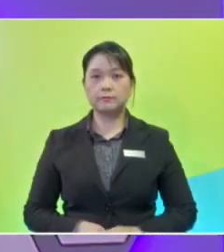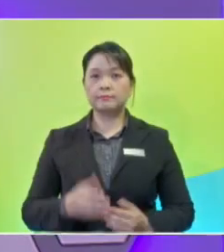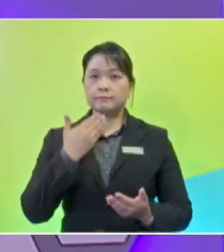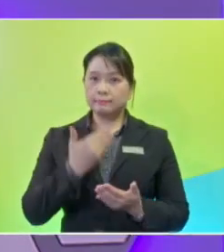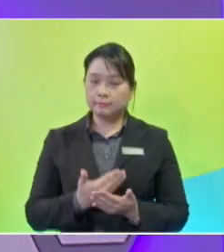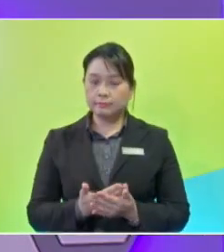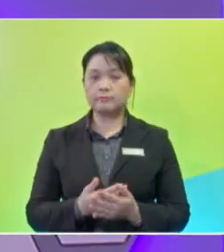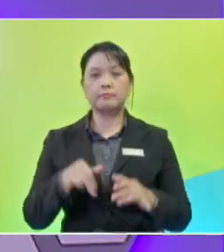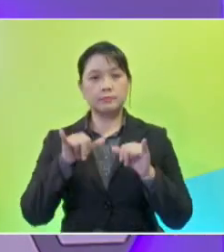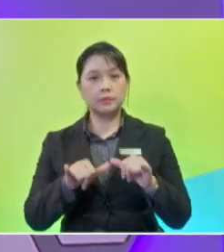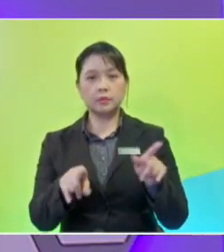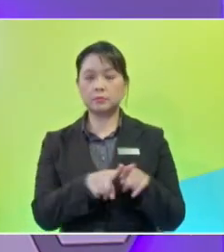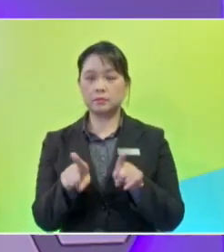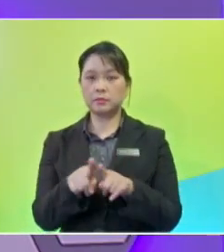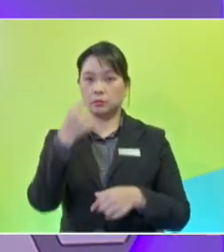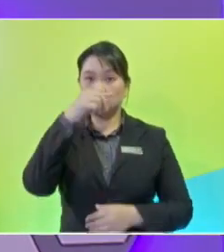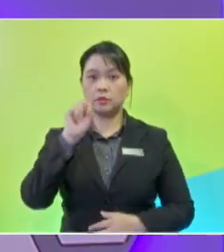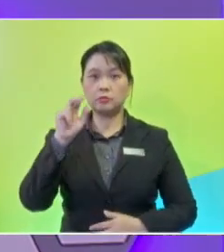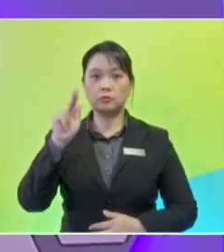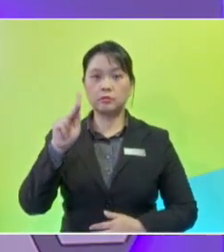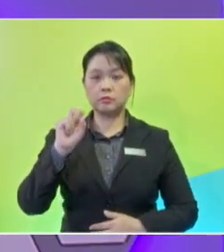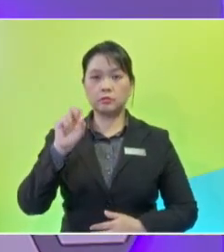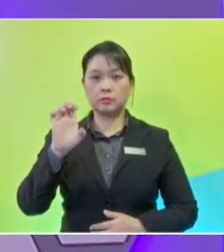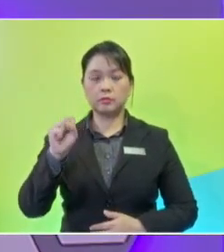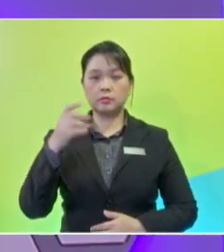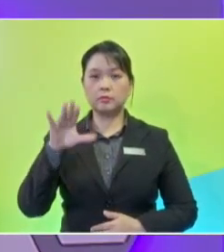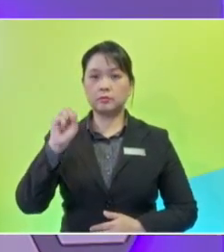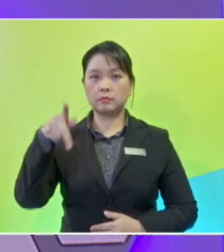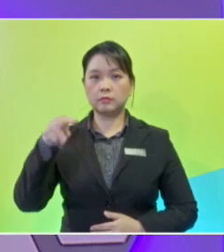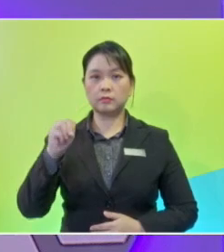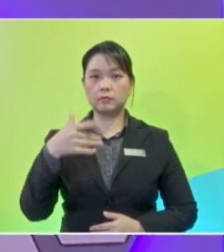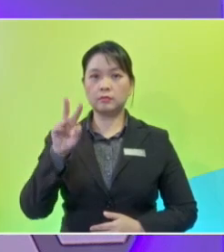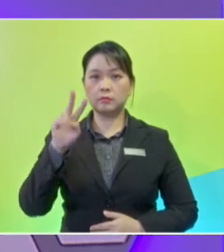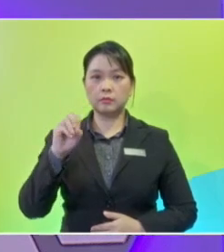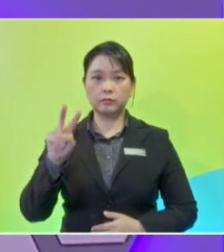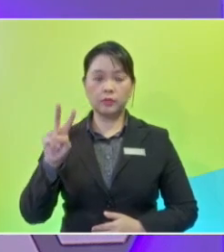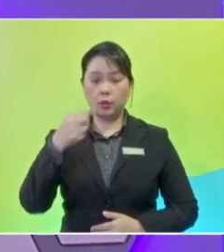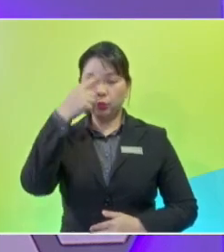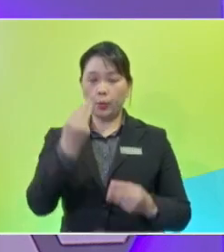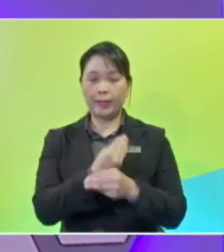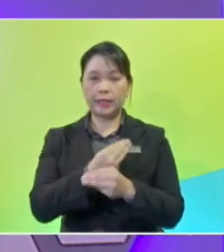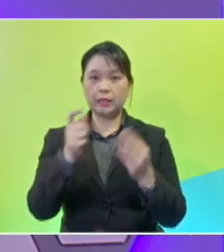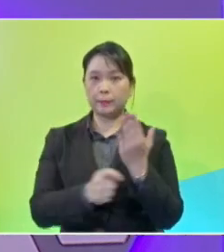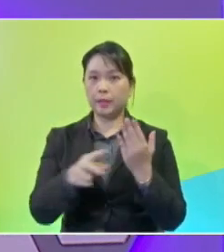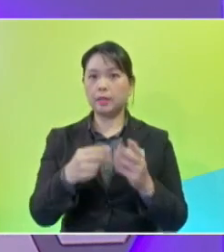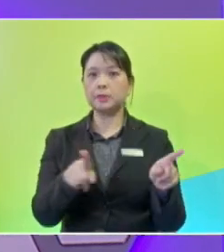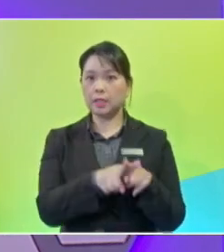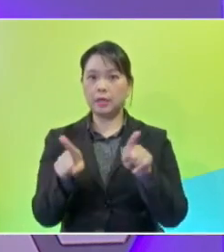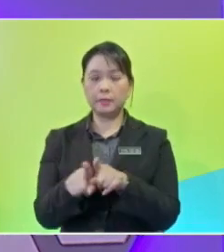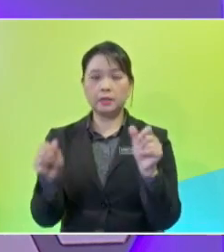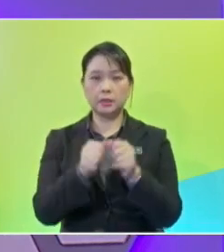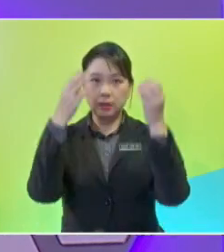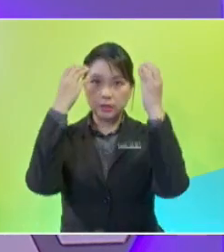menyaksikan sukses SPM 2022 pecutan bagi mata pelajaran matematika tambahan bersama dengan cego